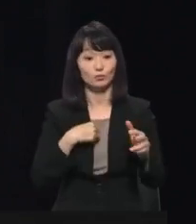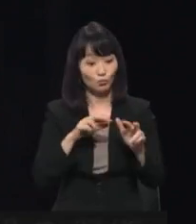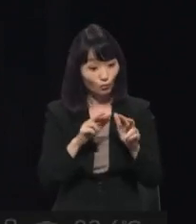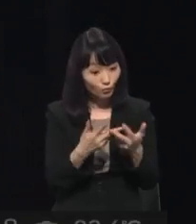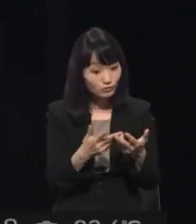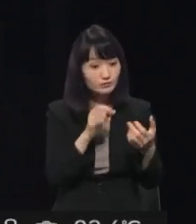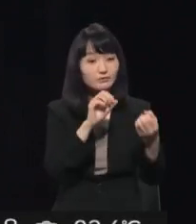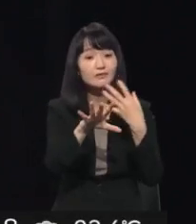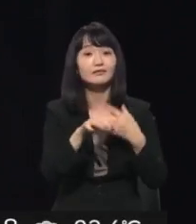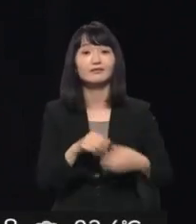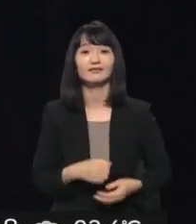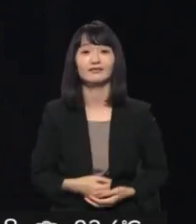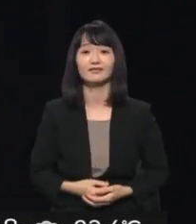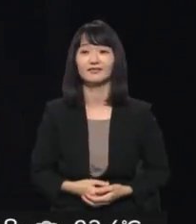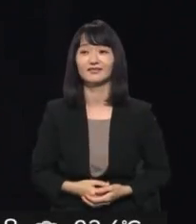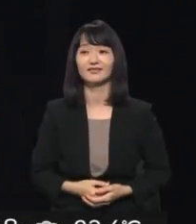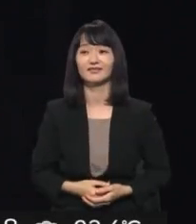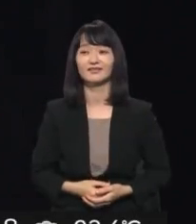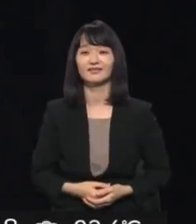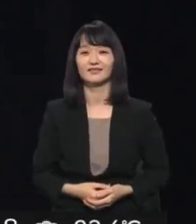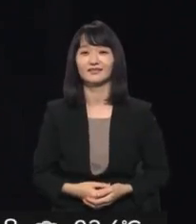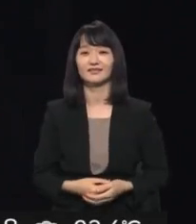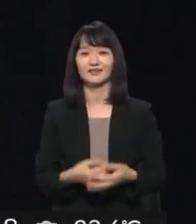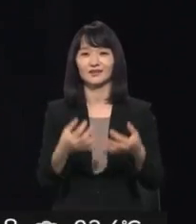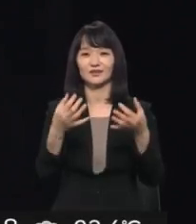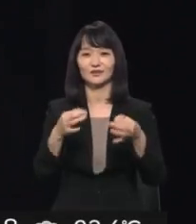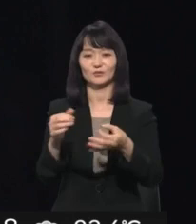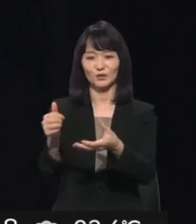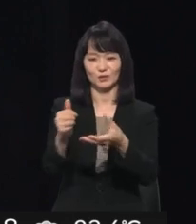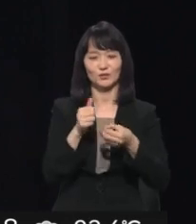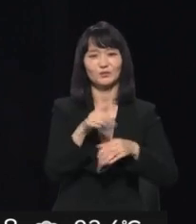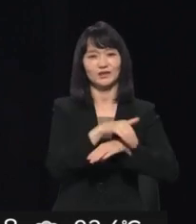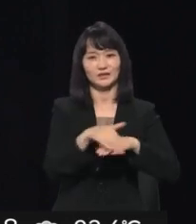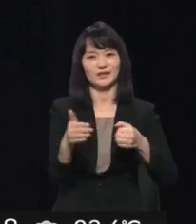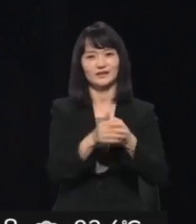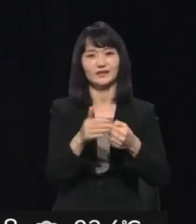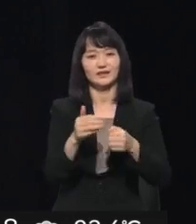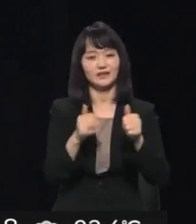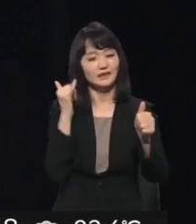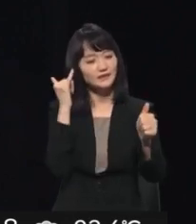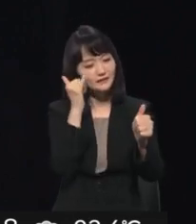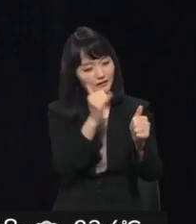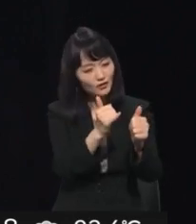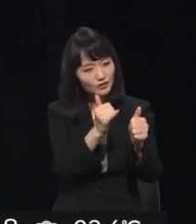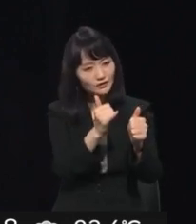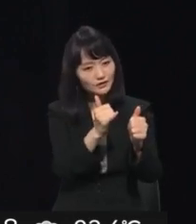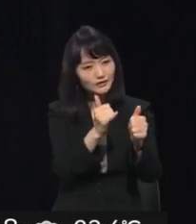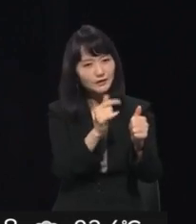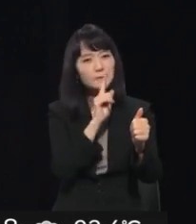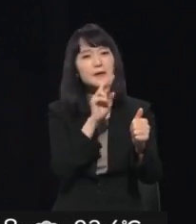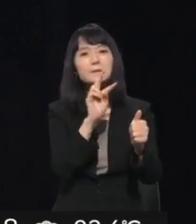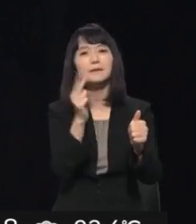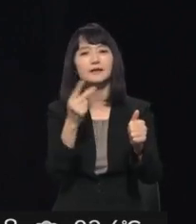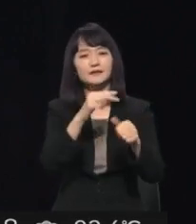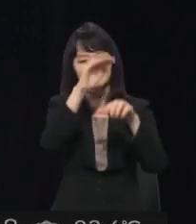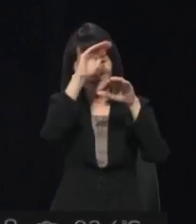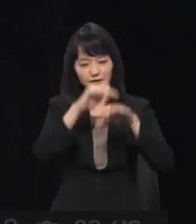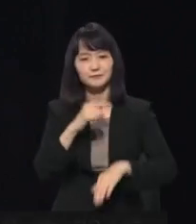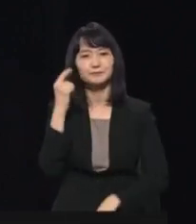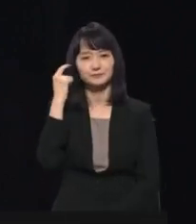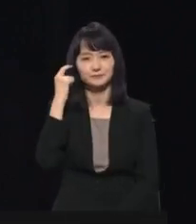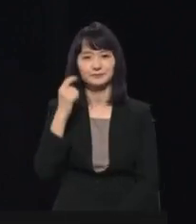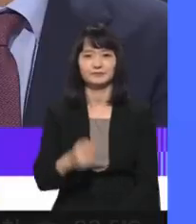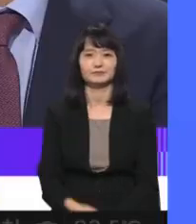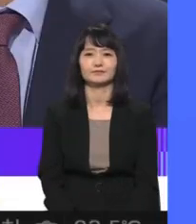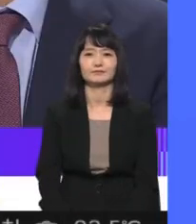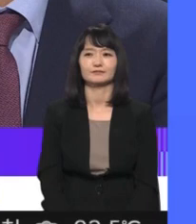금욜 알았다 압류를 할 예정이 되어 있어서 살을 내가 전화로 정정을 좀 연결해서 정정 방송을 듣도록 하겠습니다 윤희석 대부님